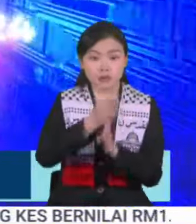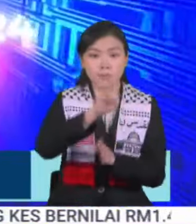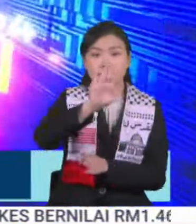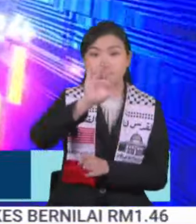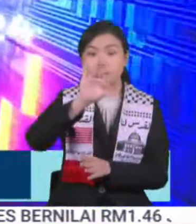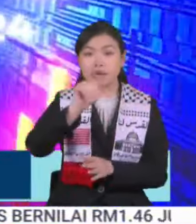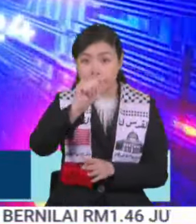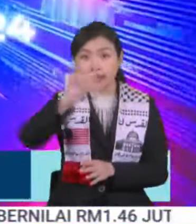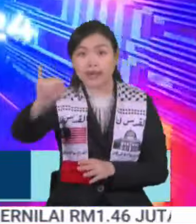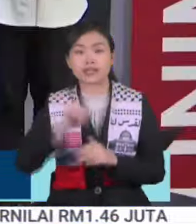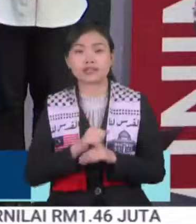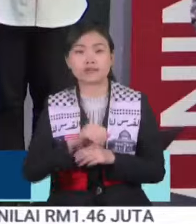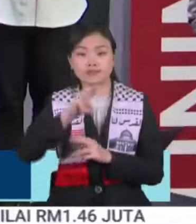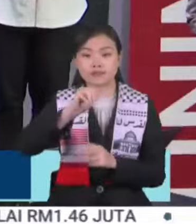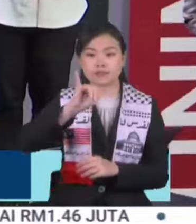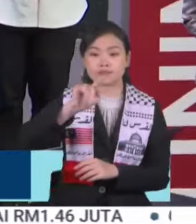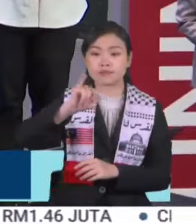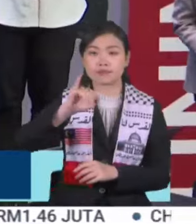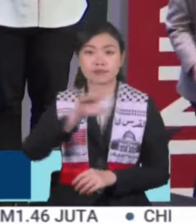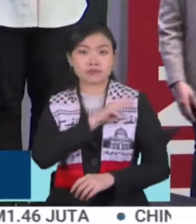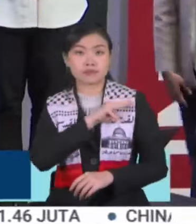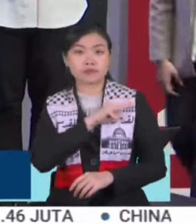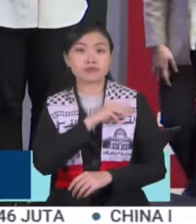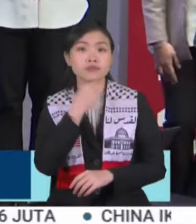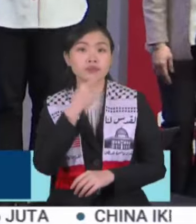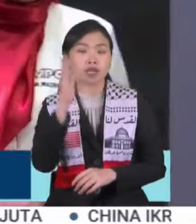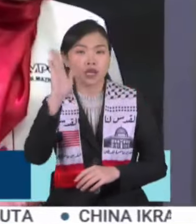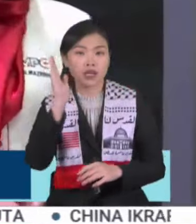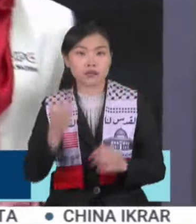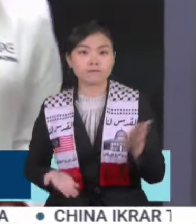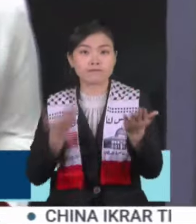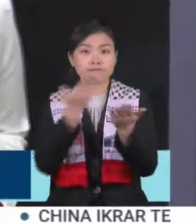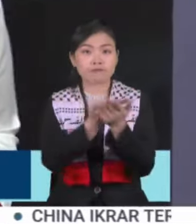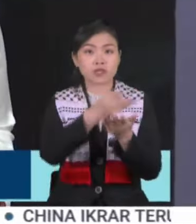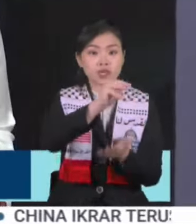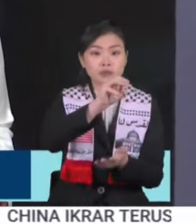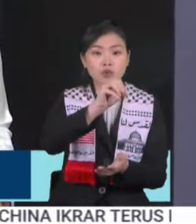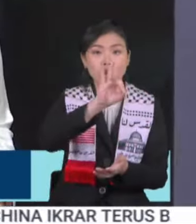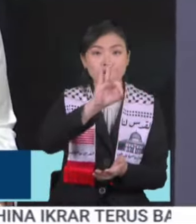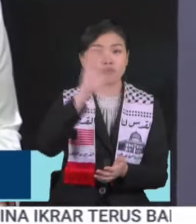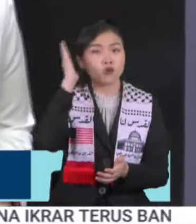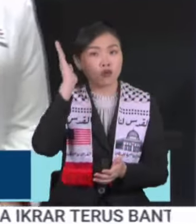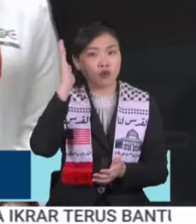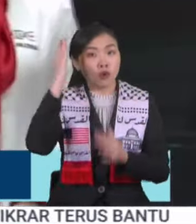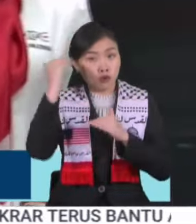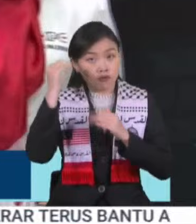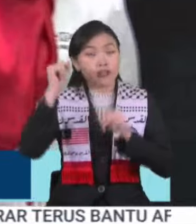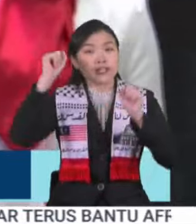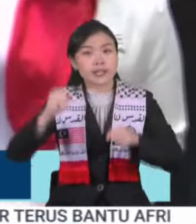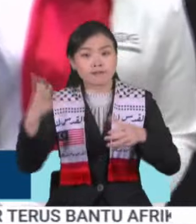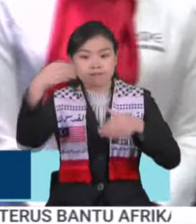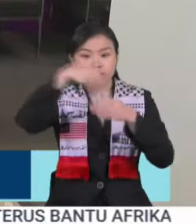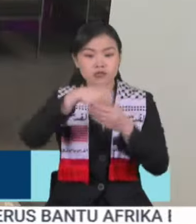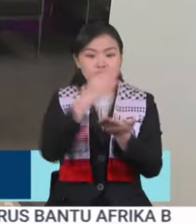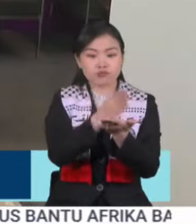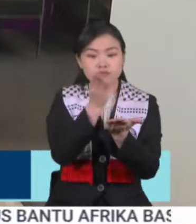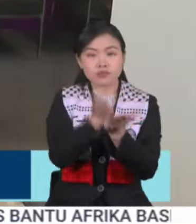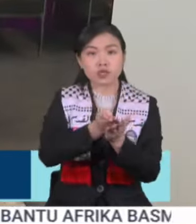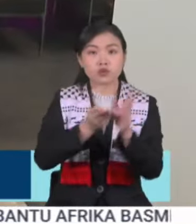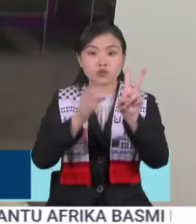berkata, syor yang akan dibawa kepada MOF itu diharap dapat dipertimbang dalam belanjawan 2025. Jelasnya,